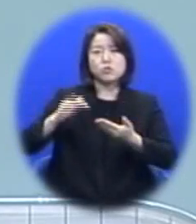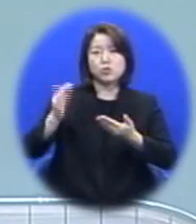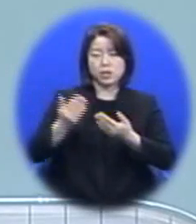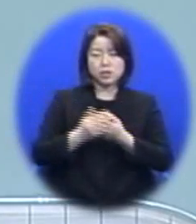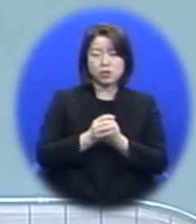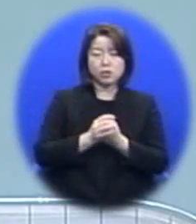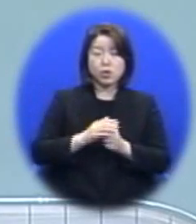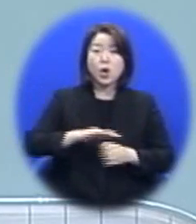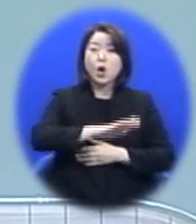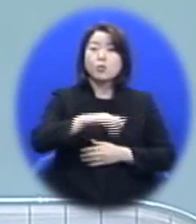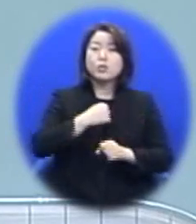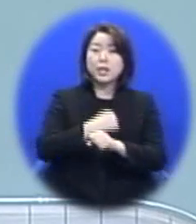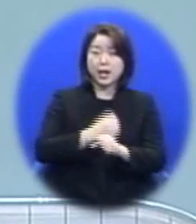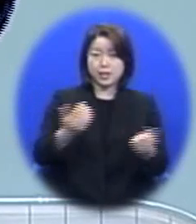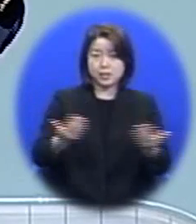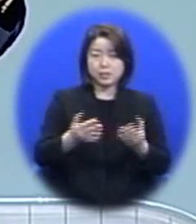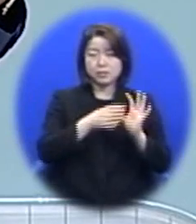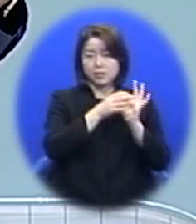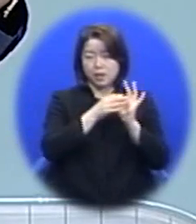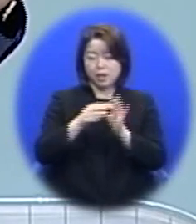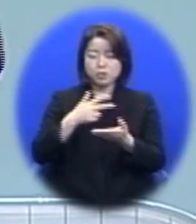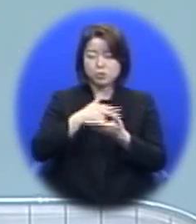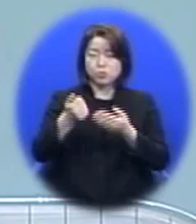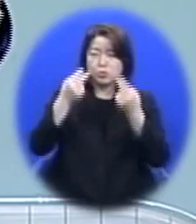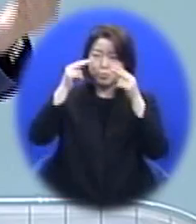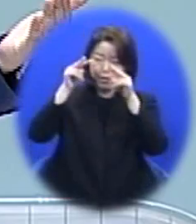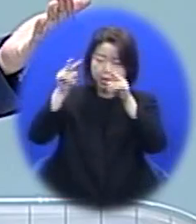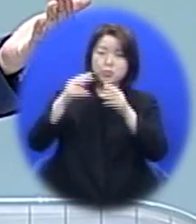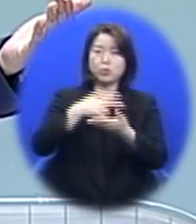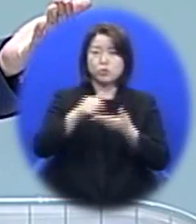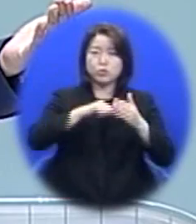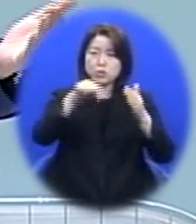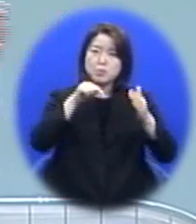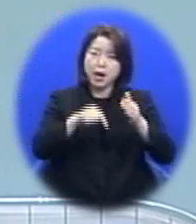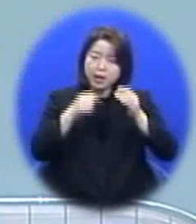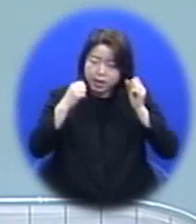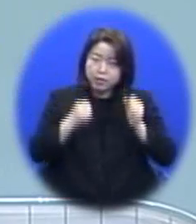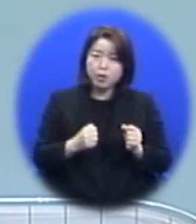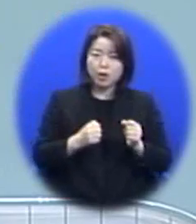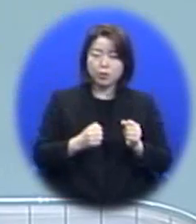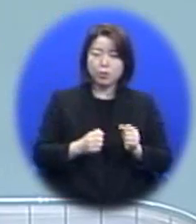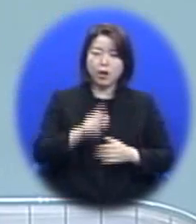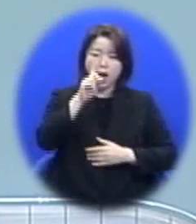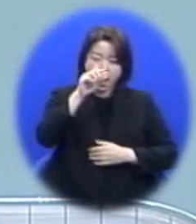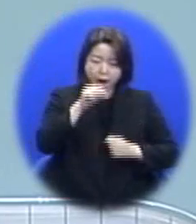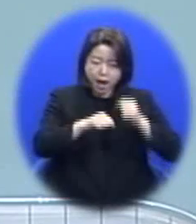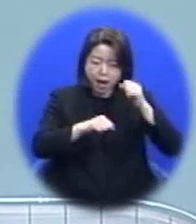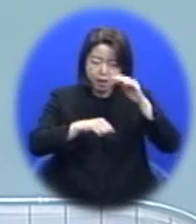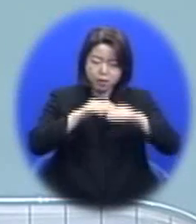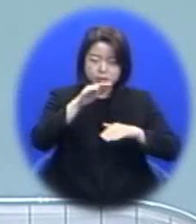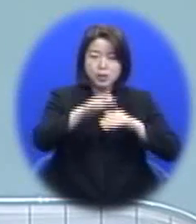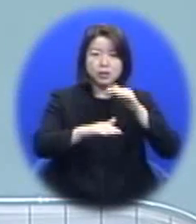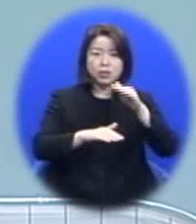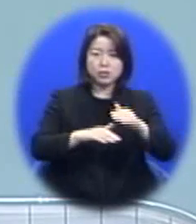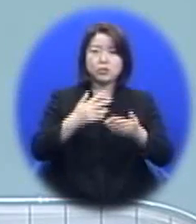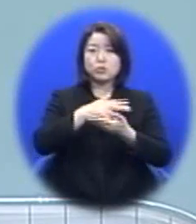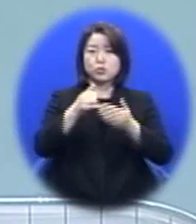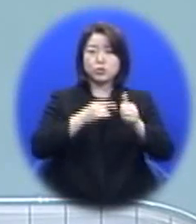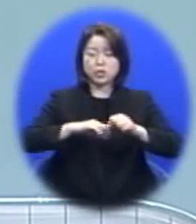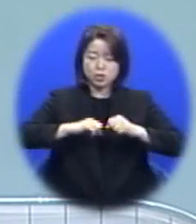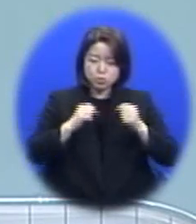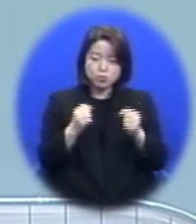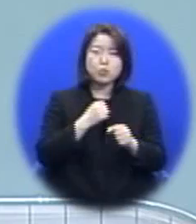할 일은 계속 주님을 바라보고 주님 안에 거하고 한 걸음 한 걸음 주님께 순종하는 것뿐입니다.